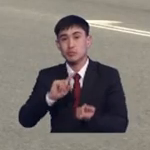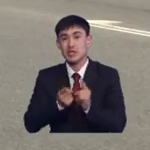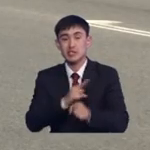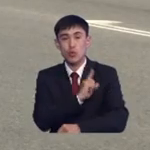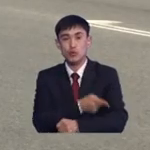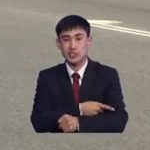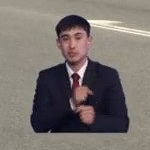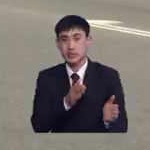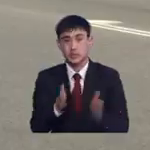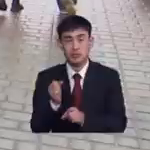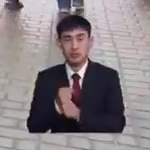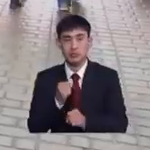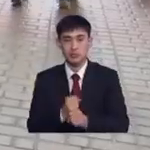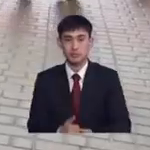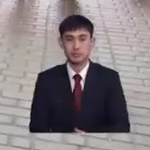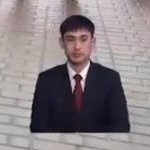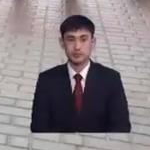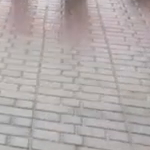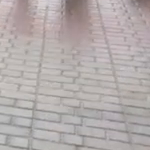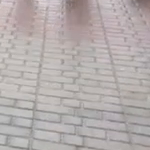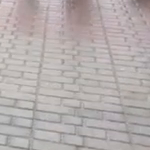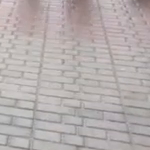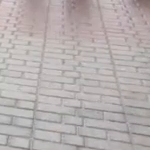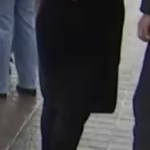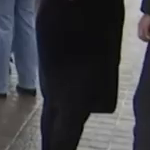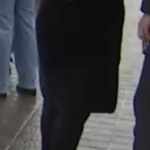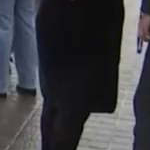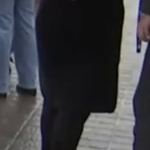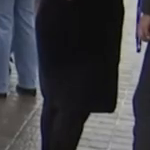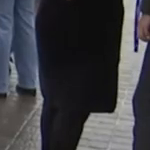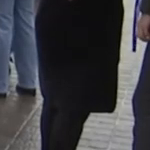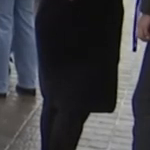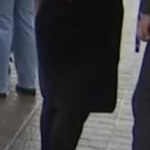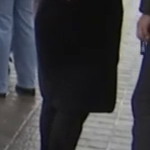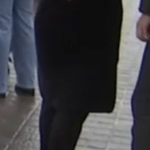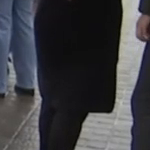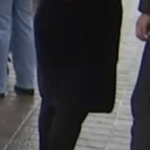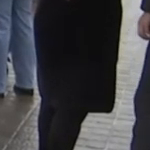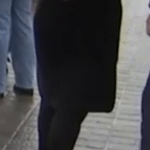на усиленный режим работы. Надежда Белова, Ернур Медет, Бакдаулет Шакер, телеканал ЖТСУ.